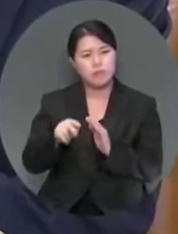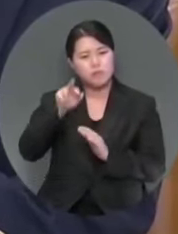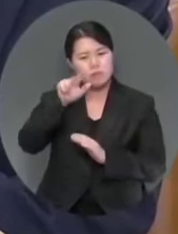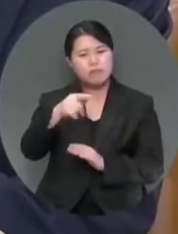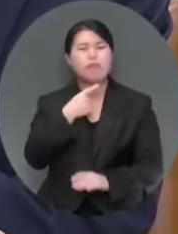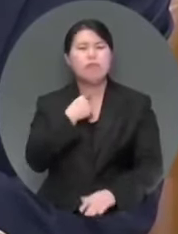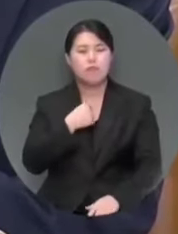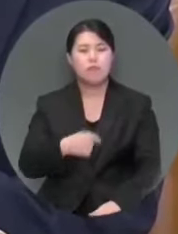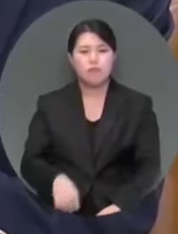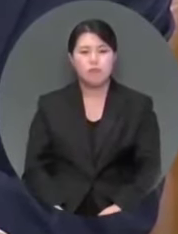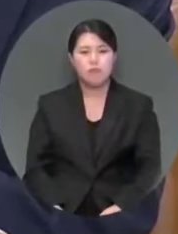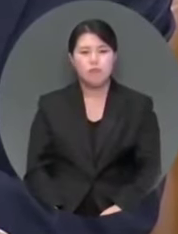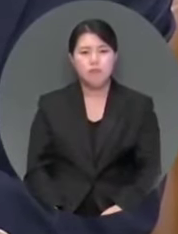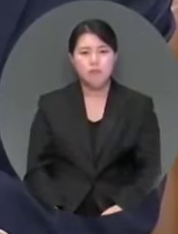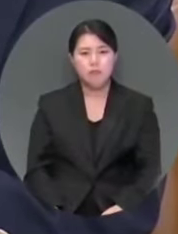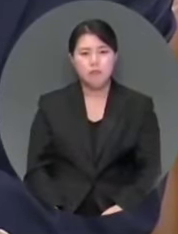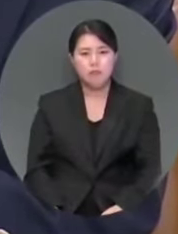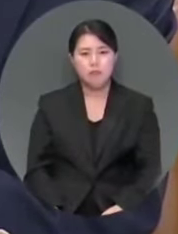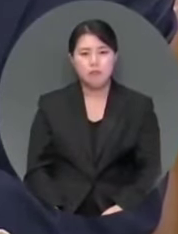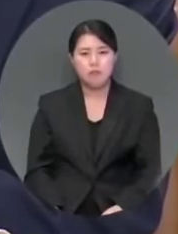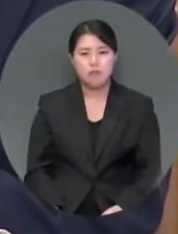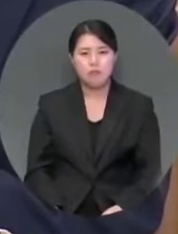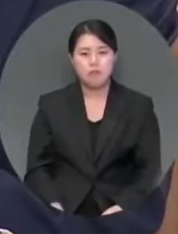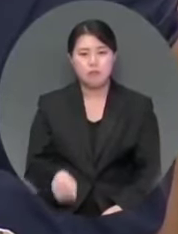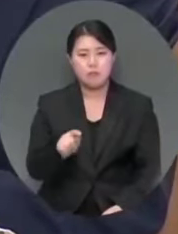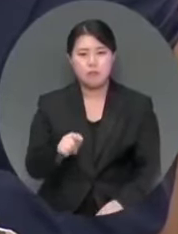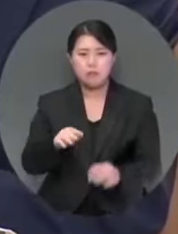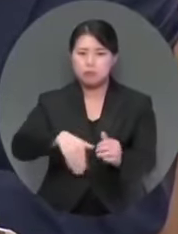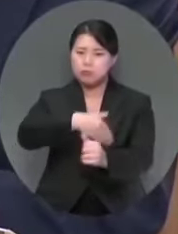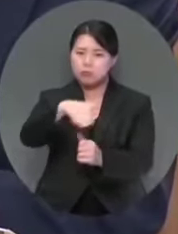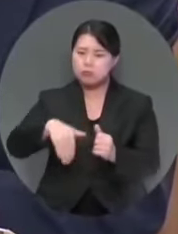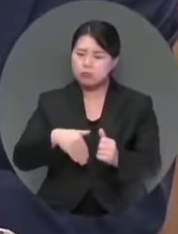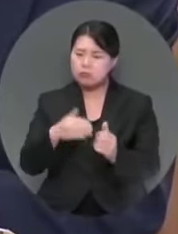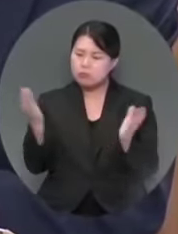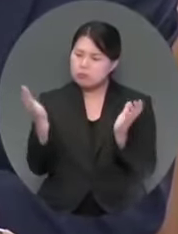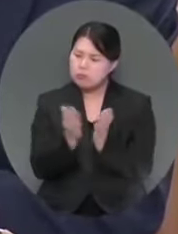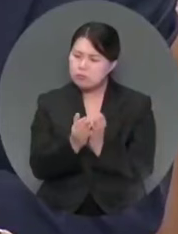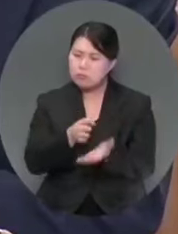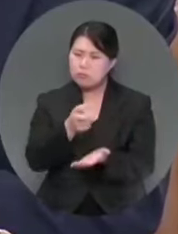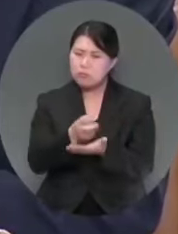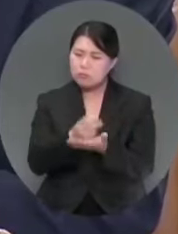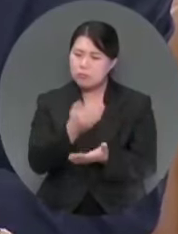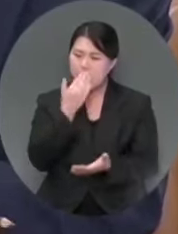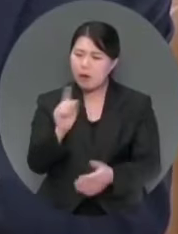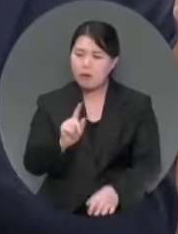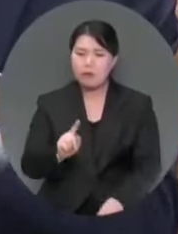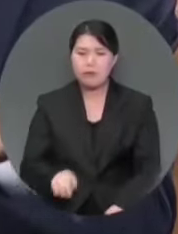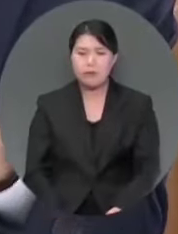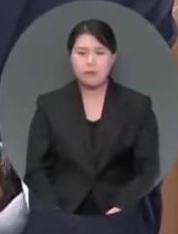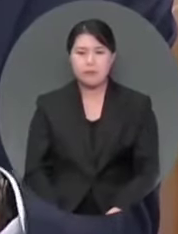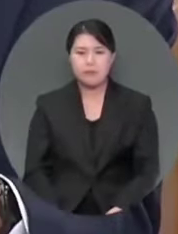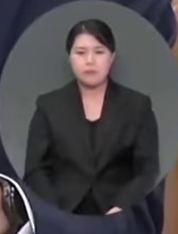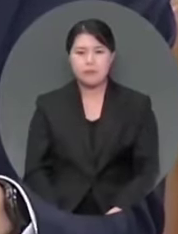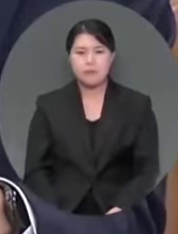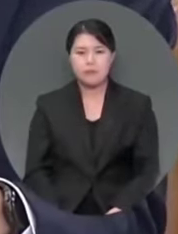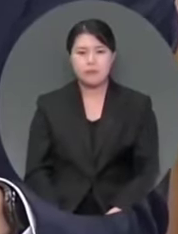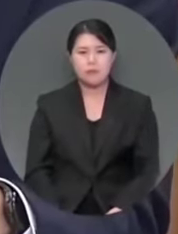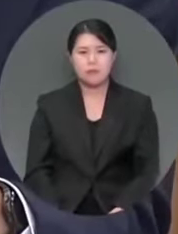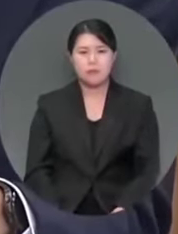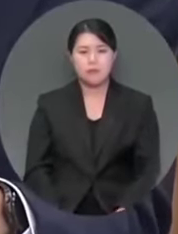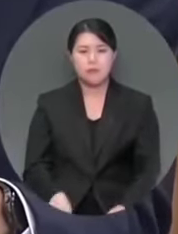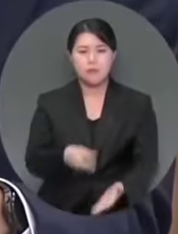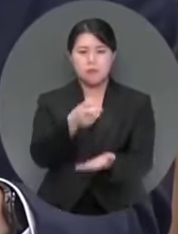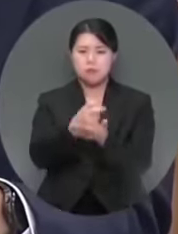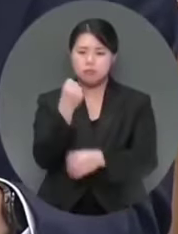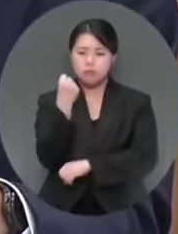있었던 것 같아요. 기억이 나요. 근데 이거 지금 현실적으로 이 법적으로는 가능합니까? 뭐 법적 그런